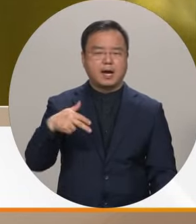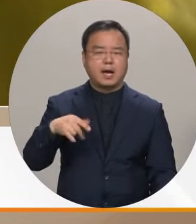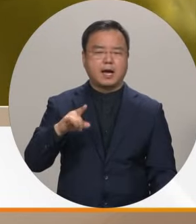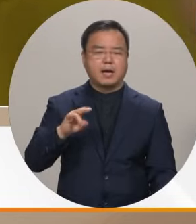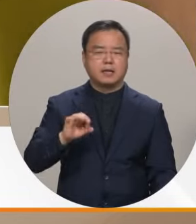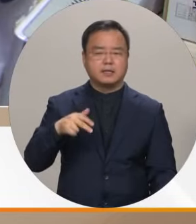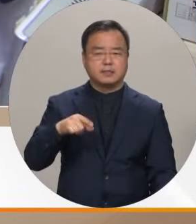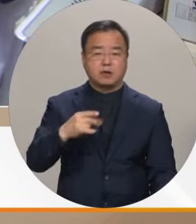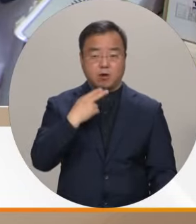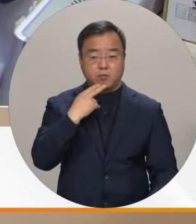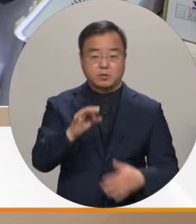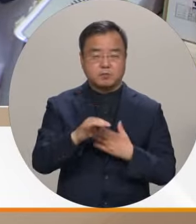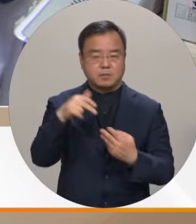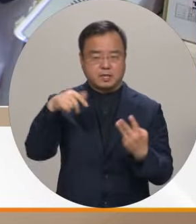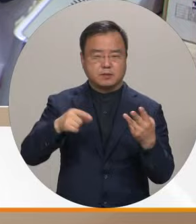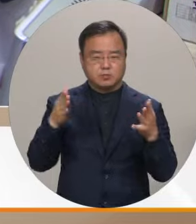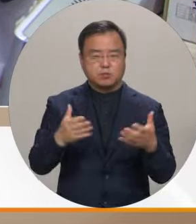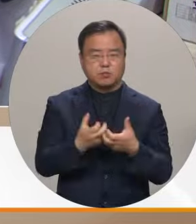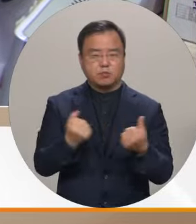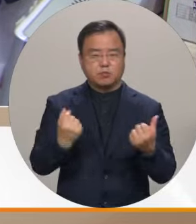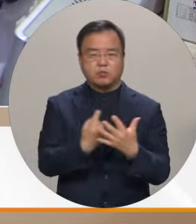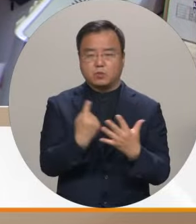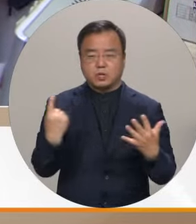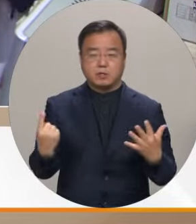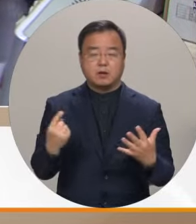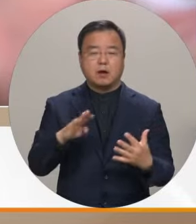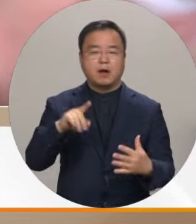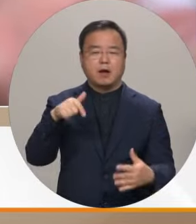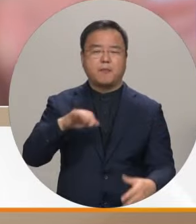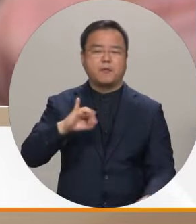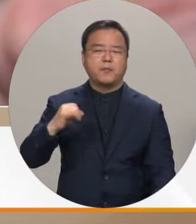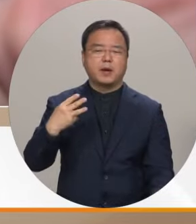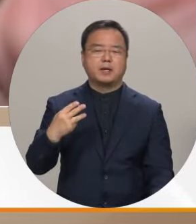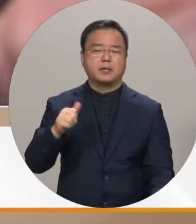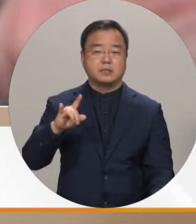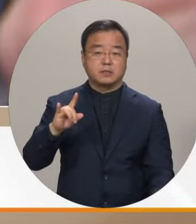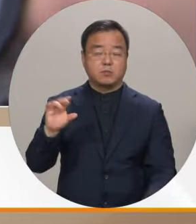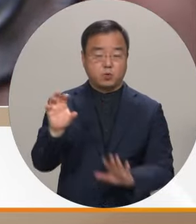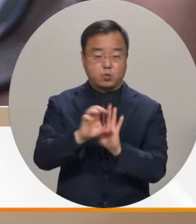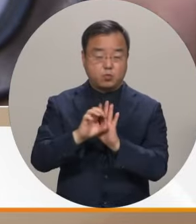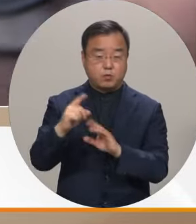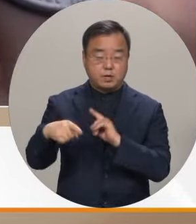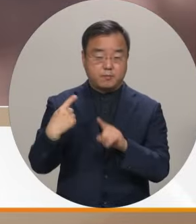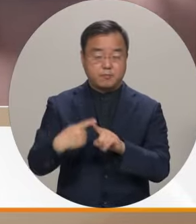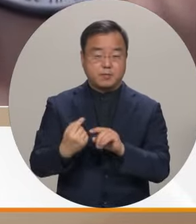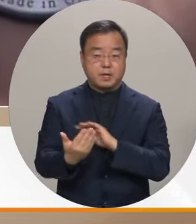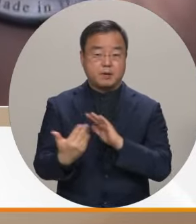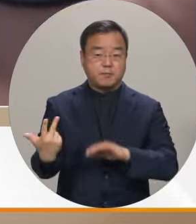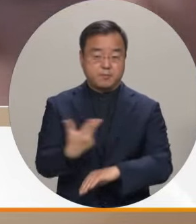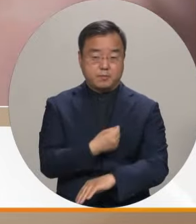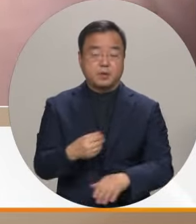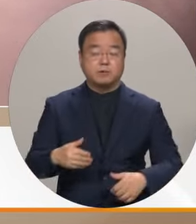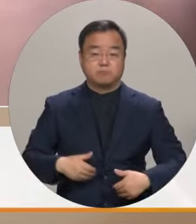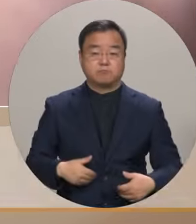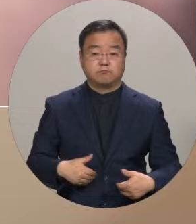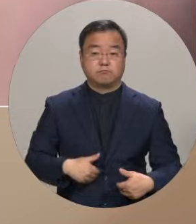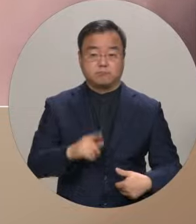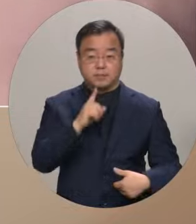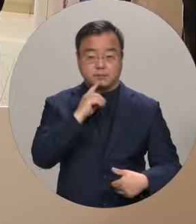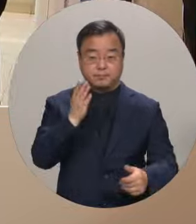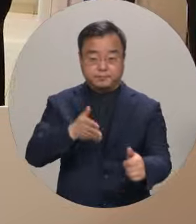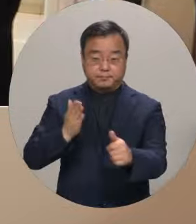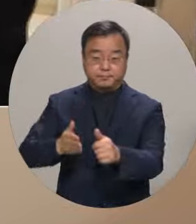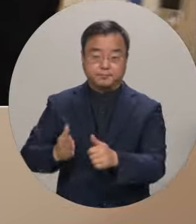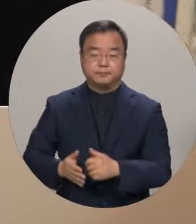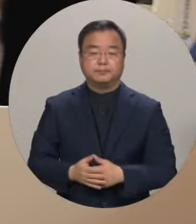3주간 격리해야 합니다 전문가들은 일에도 코로나와 마찬가지로 백신을 맞으면 충분히 예방할 수 있다며 접종을